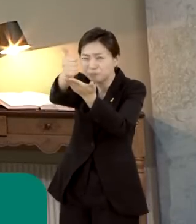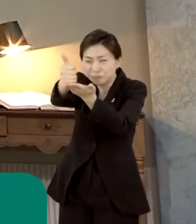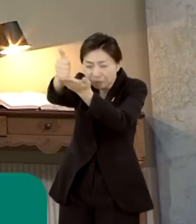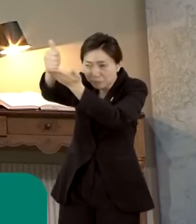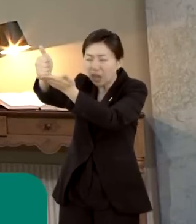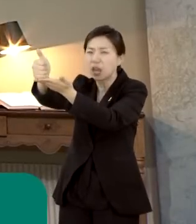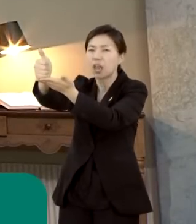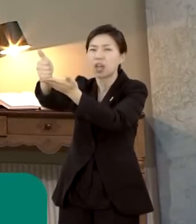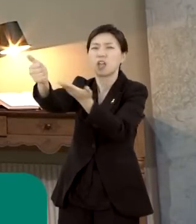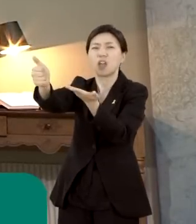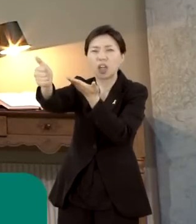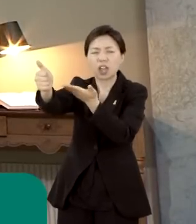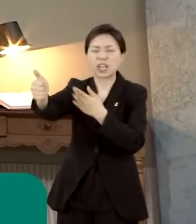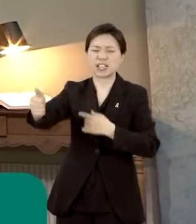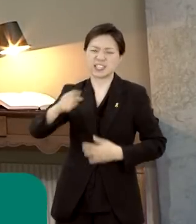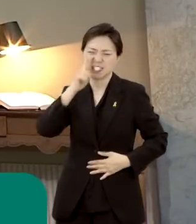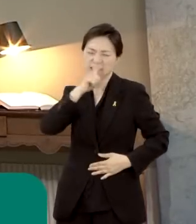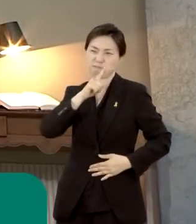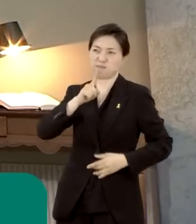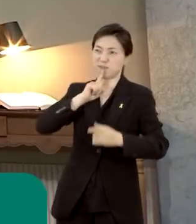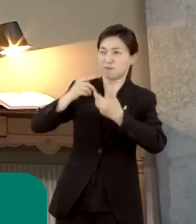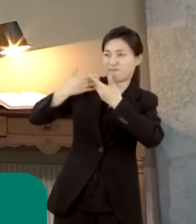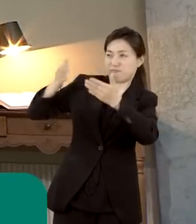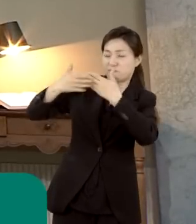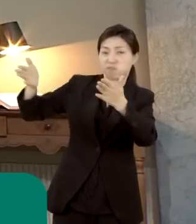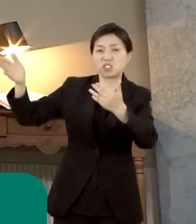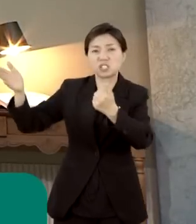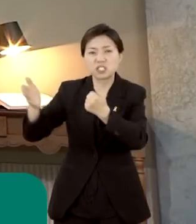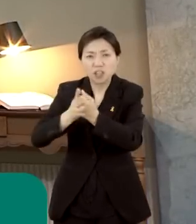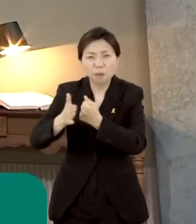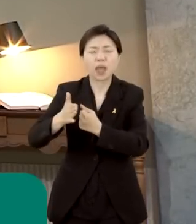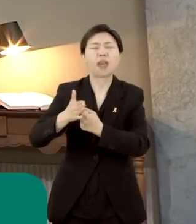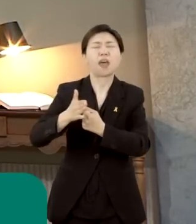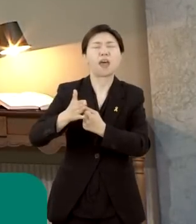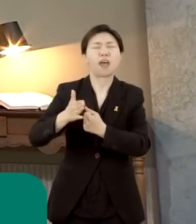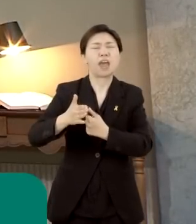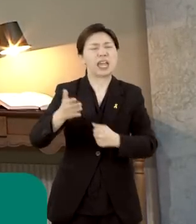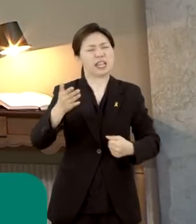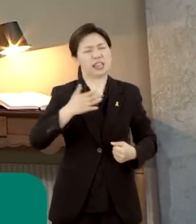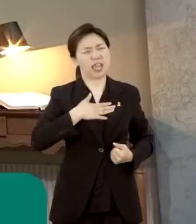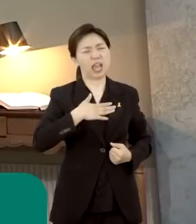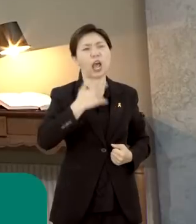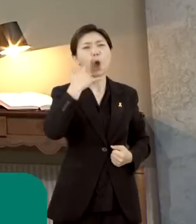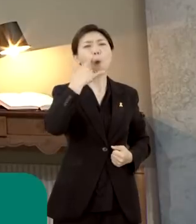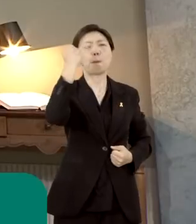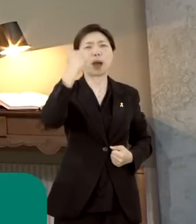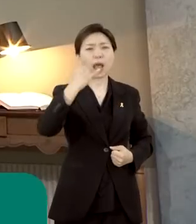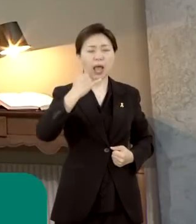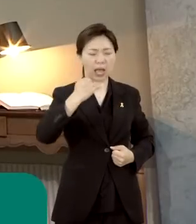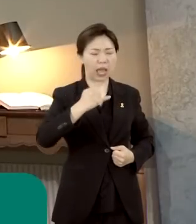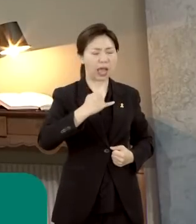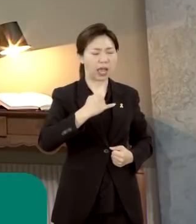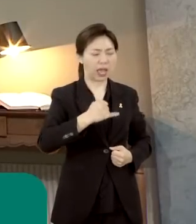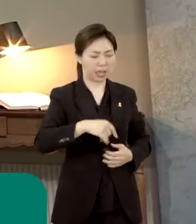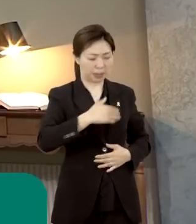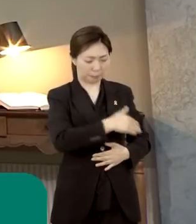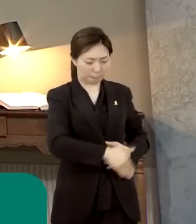악설 악한 말을 한 업보로 어머니 뱃속에서 60년을